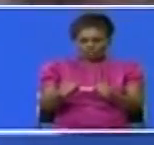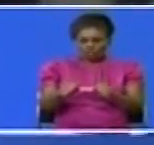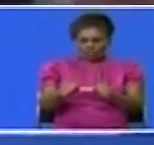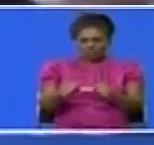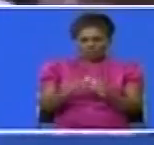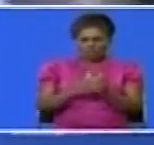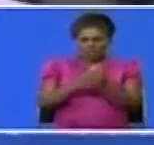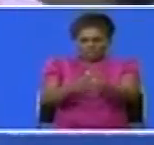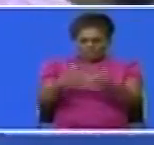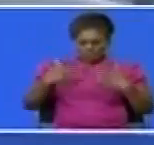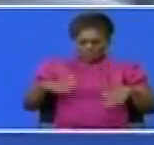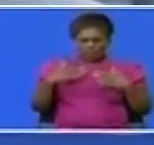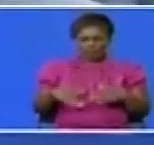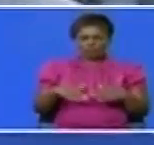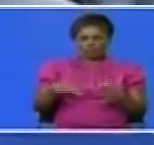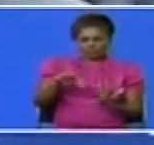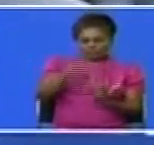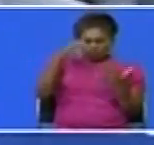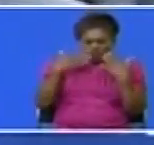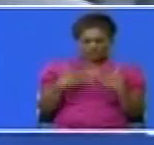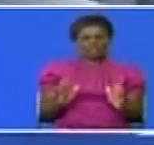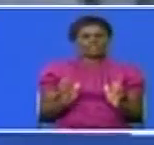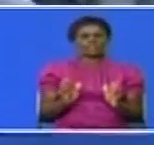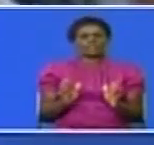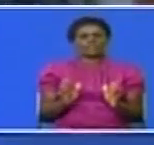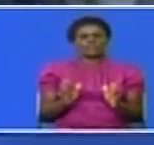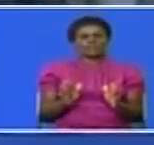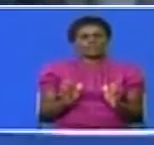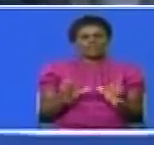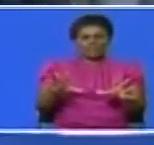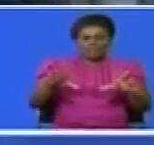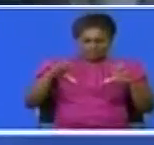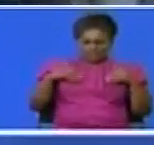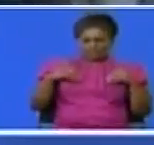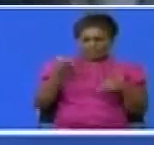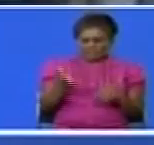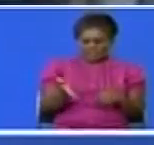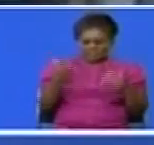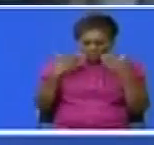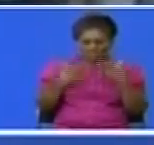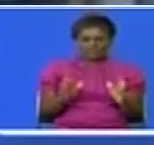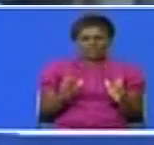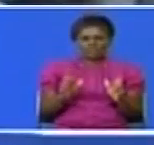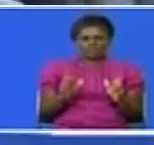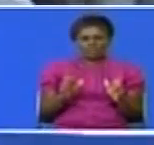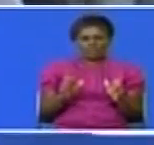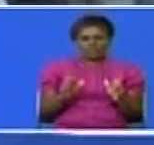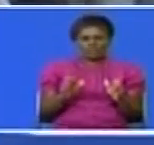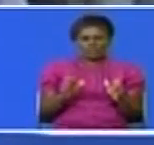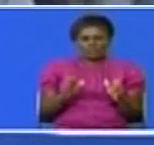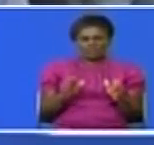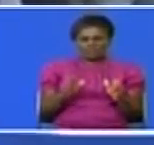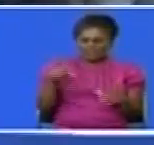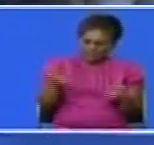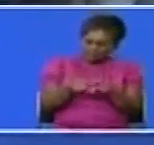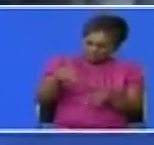that the people have chosen. Sisi kule Kilifi tulikubali, kule Malindi tulikubali. Tunawaomba hawa